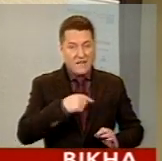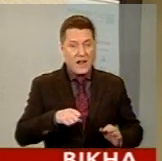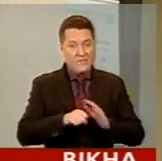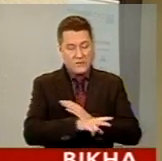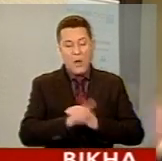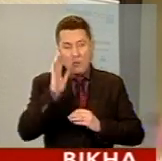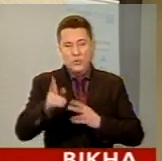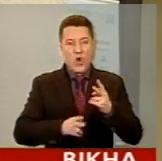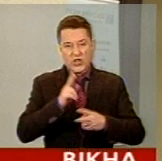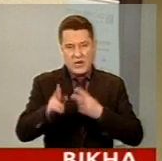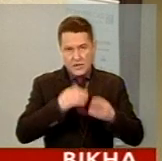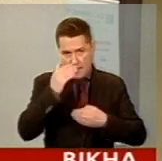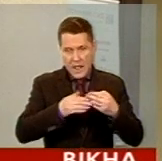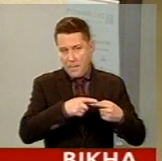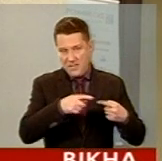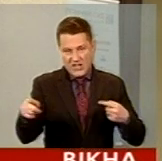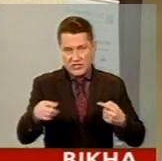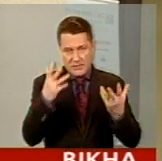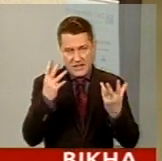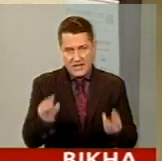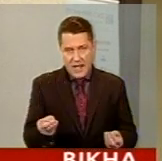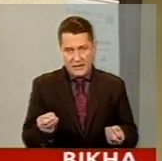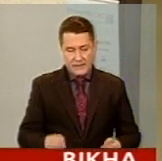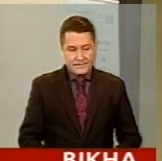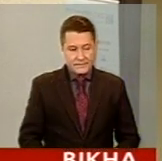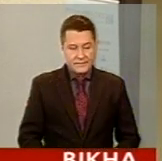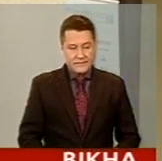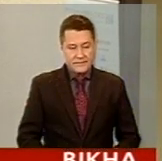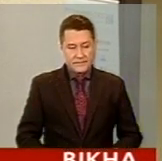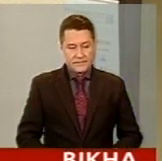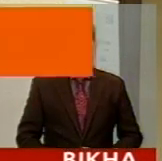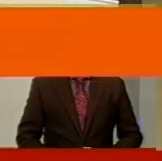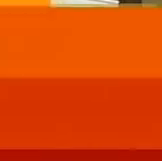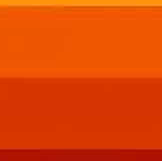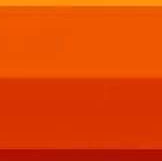оскаржувати його найближчими днями. Артем Сорокін, Олексій Жиленко, програма «Вікна», СТБ.